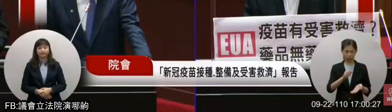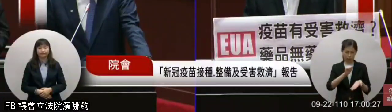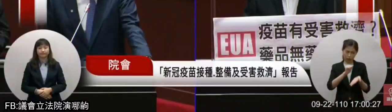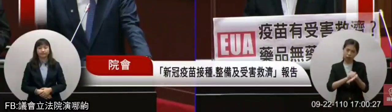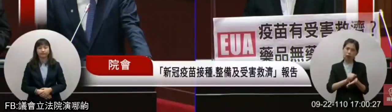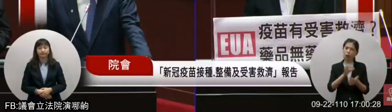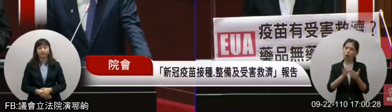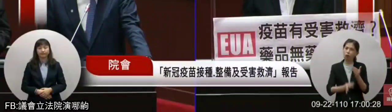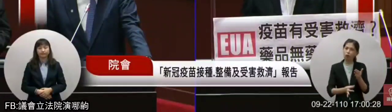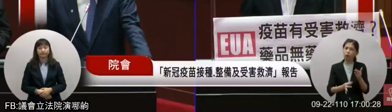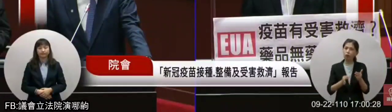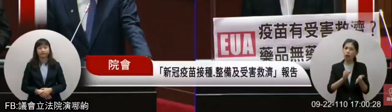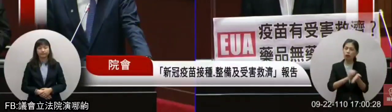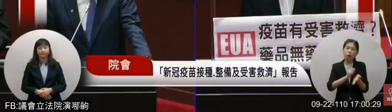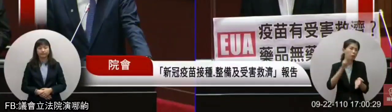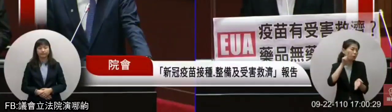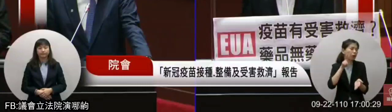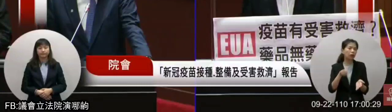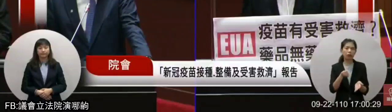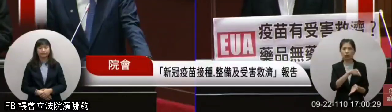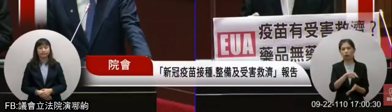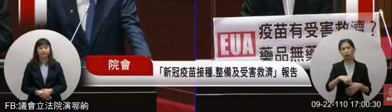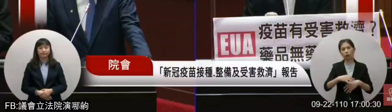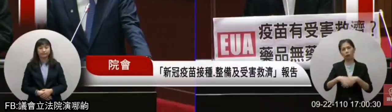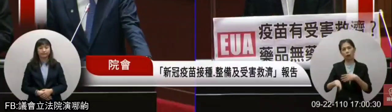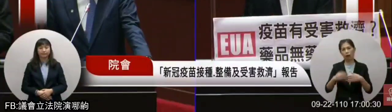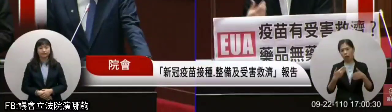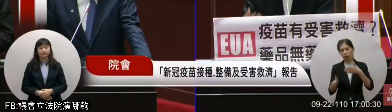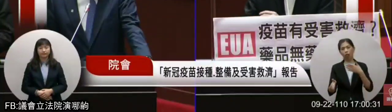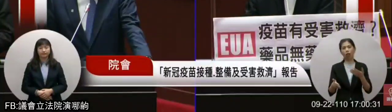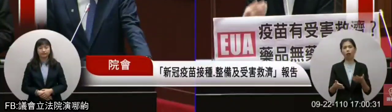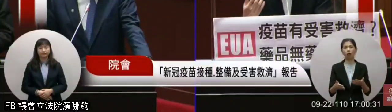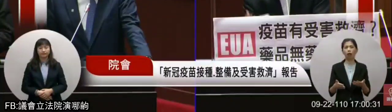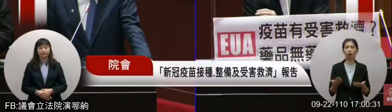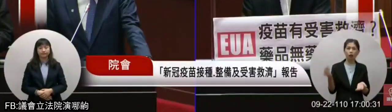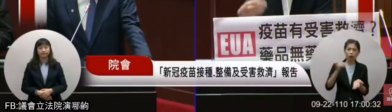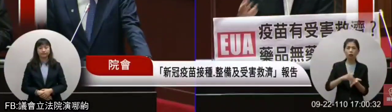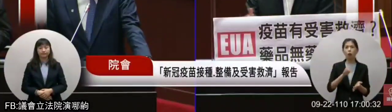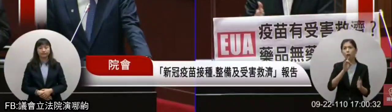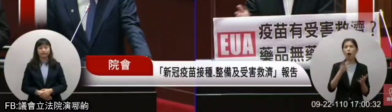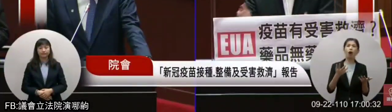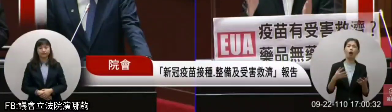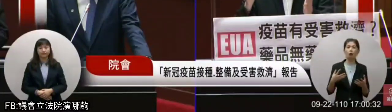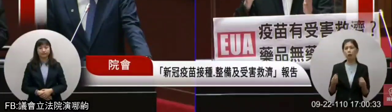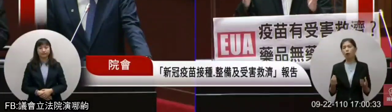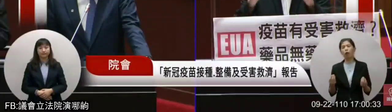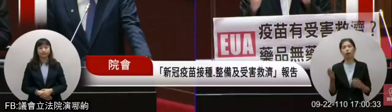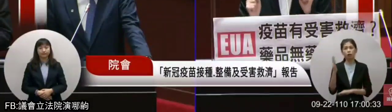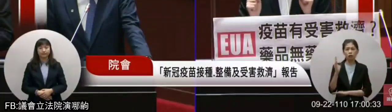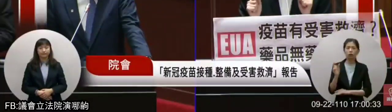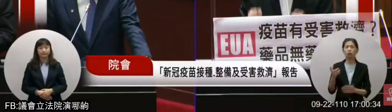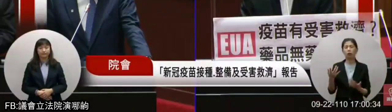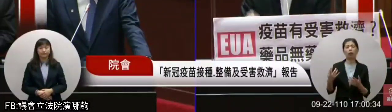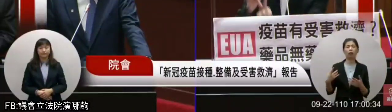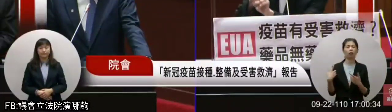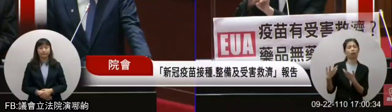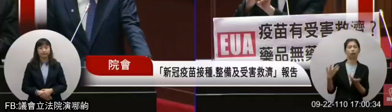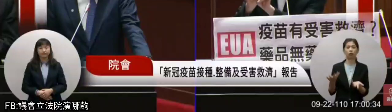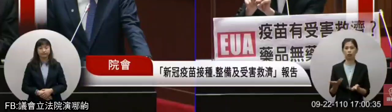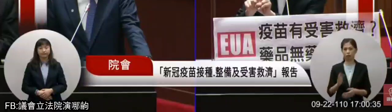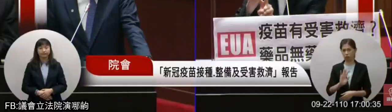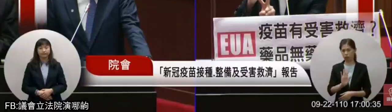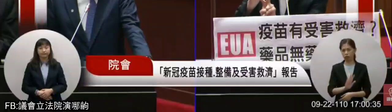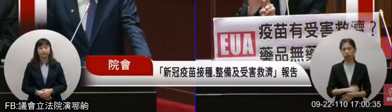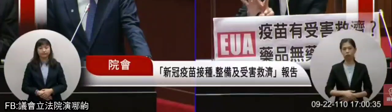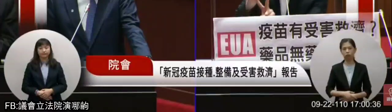哈？觉得这有缺失，然后你到时候又说没有啊，这个政府有采购它什么的。要回北料，它两